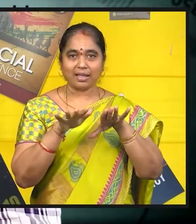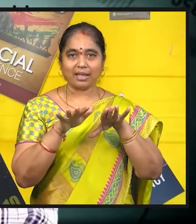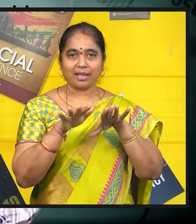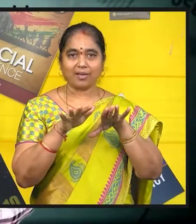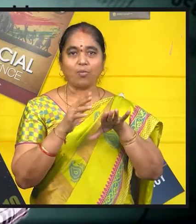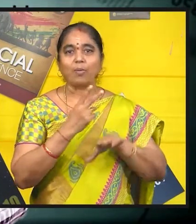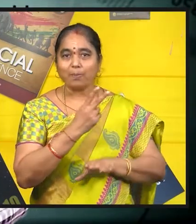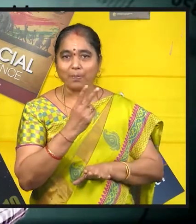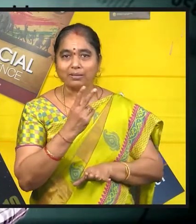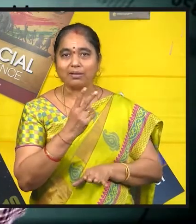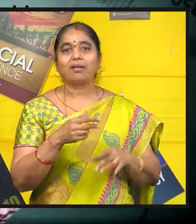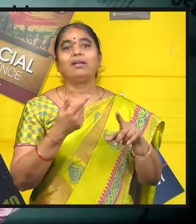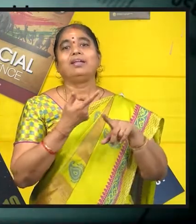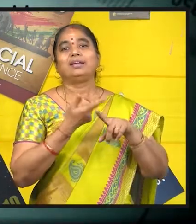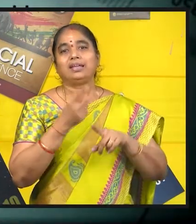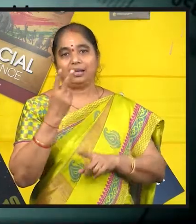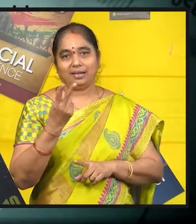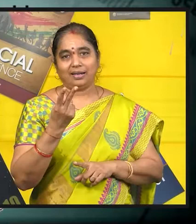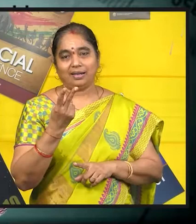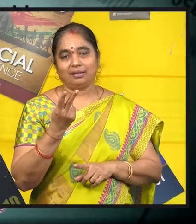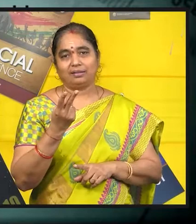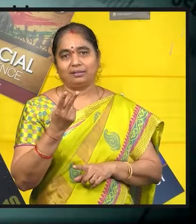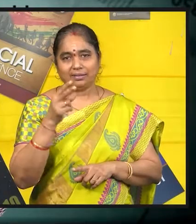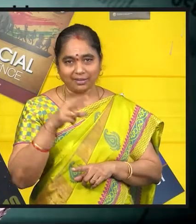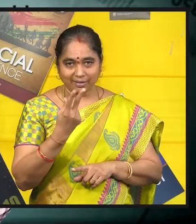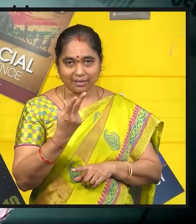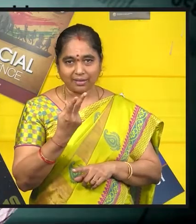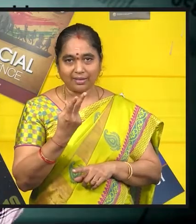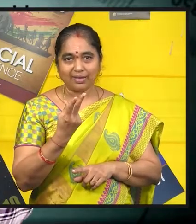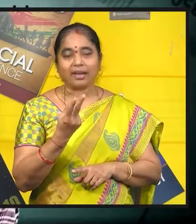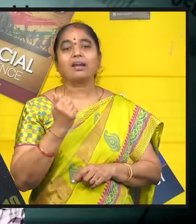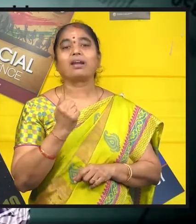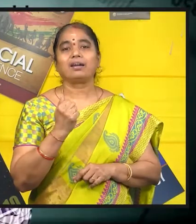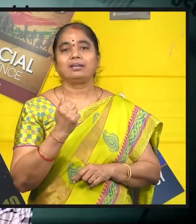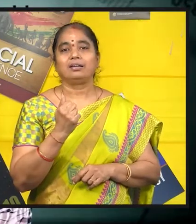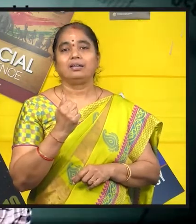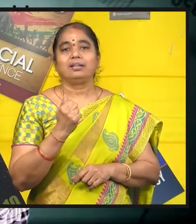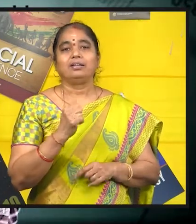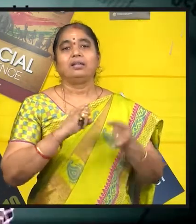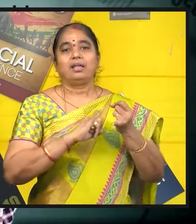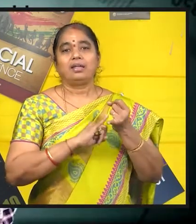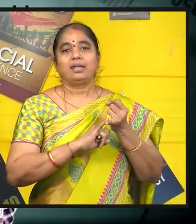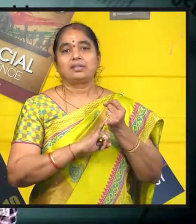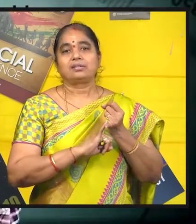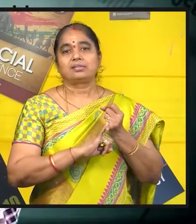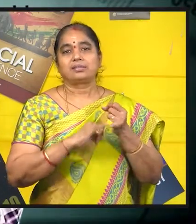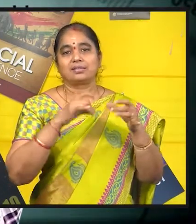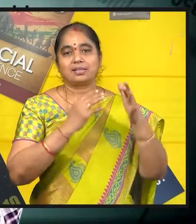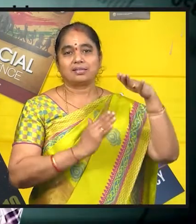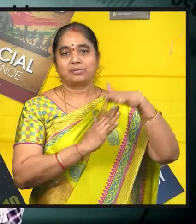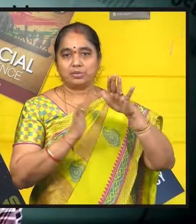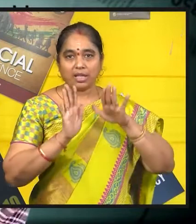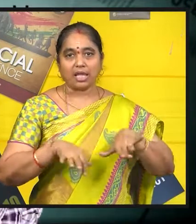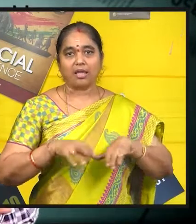இருக்கிறது. அப்படியே நம்ம பார்த்தோம்னு சொன்னால் கேயில் ரெண்டே ரெண்டு எலக்ட்ரான், இந்த ரெண்டு எலக்ட்ரான்களும் எங்கே தான் இருக்கணும்னு சொன்னால் எஸ் ஆற்றல் மட்டத்தில் தான் இருக்க